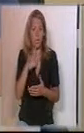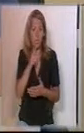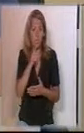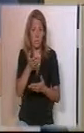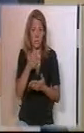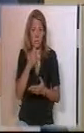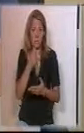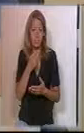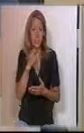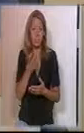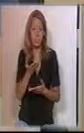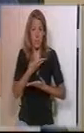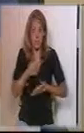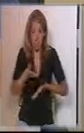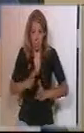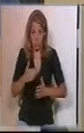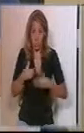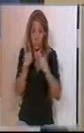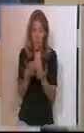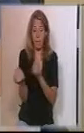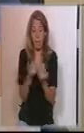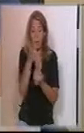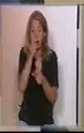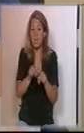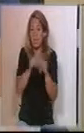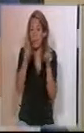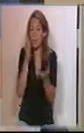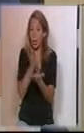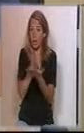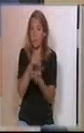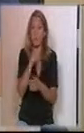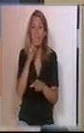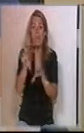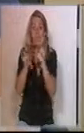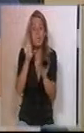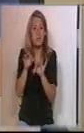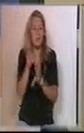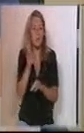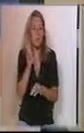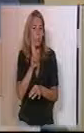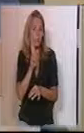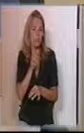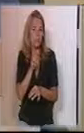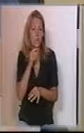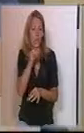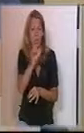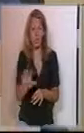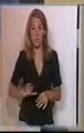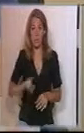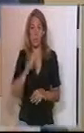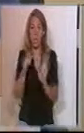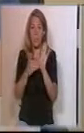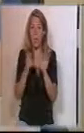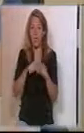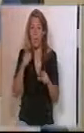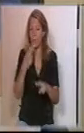mi ginekolozi da pričamo. Jer što se ginekologije tiče, to je izbor, obično to čak kod žene koje imaju potrebu